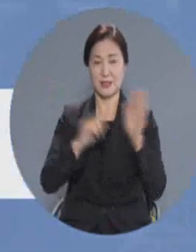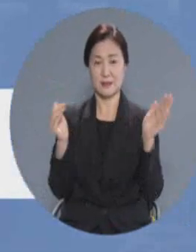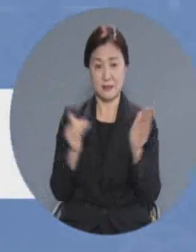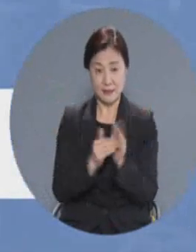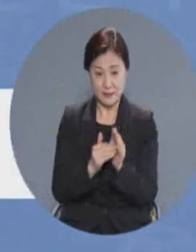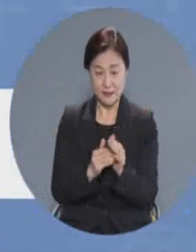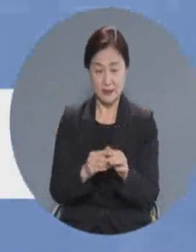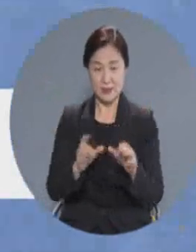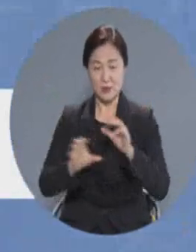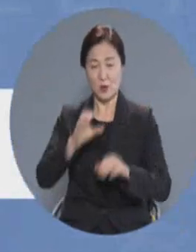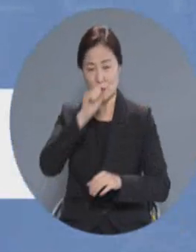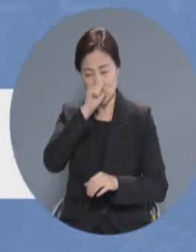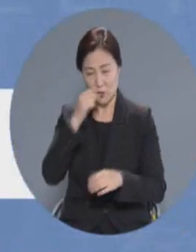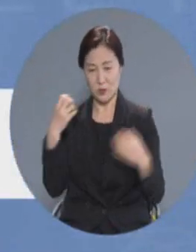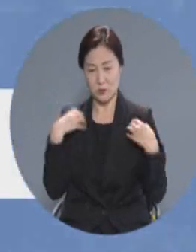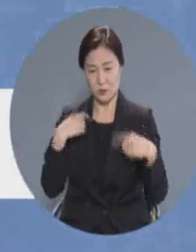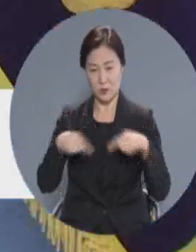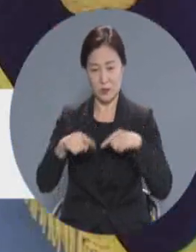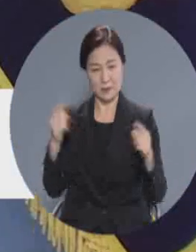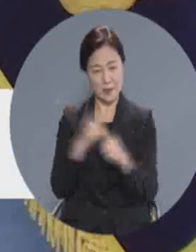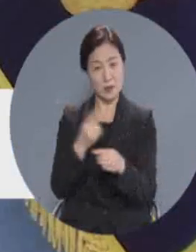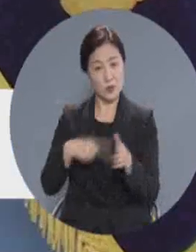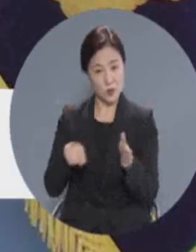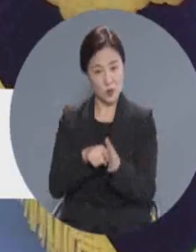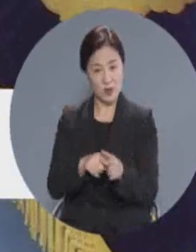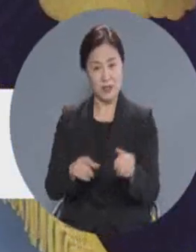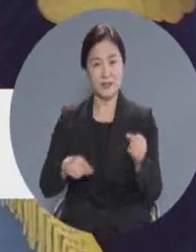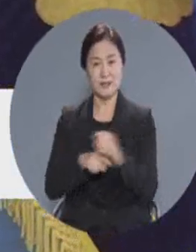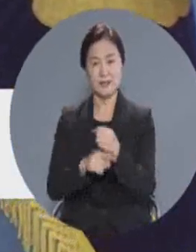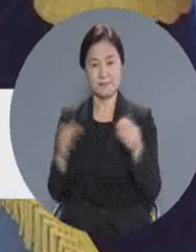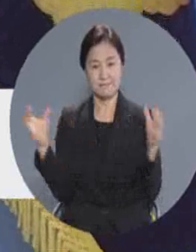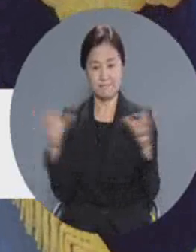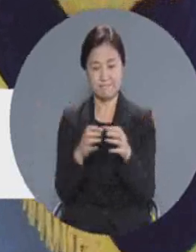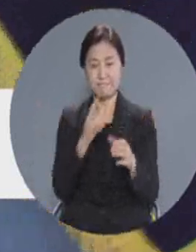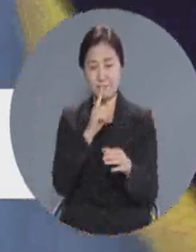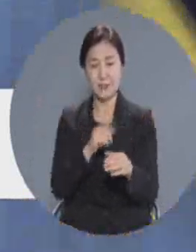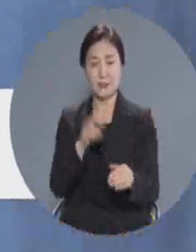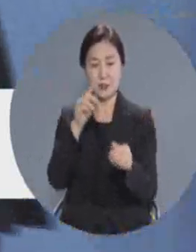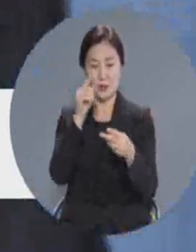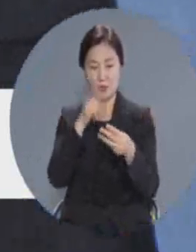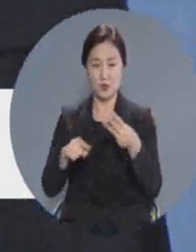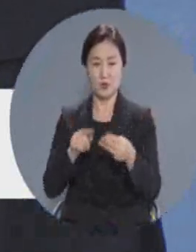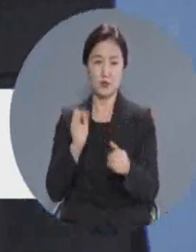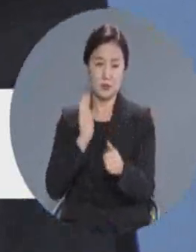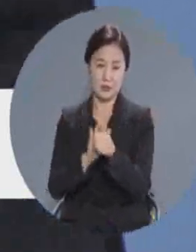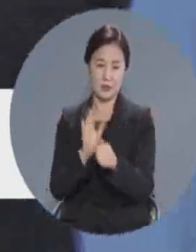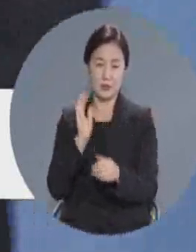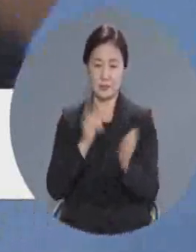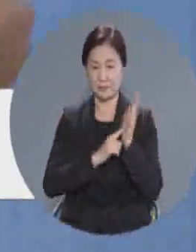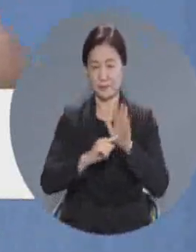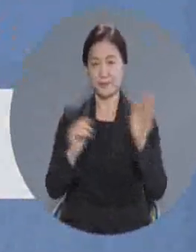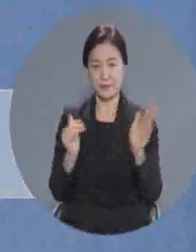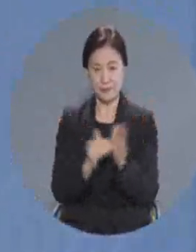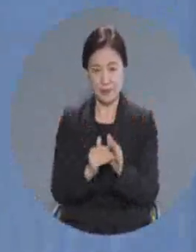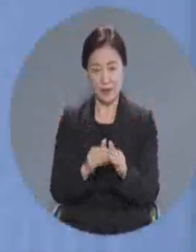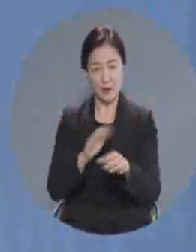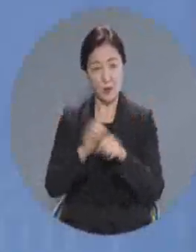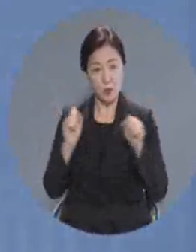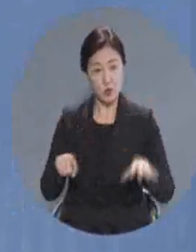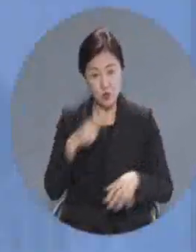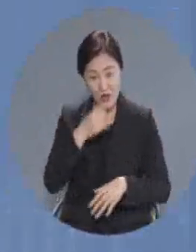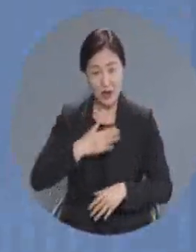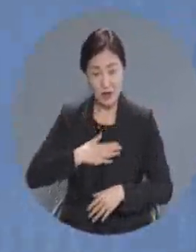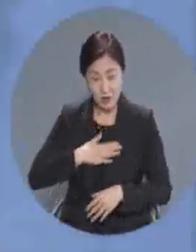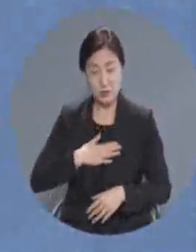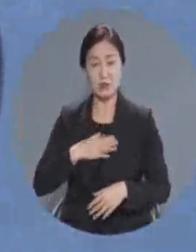정권 교체를 위해 뜻을 모으기로 했다며 윤석열 후보에 대한 지지를 선언했습니다. 단일화가 이미 무산된 것으로 알려진